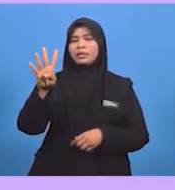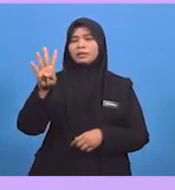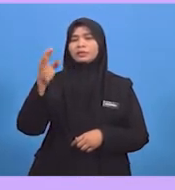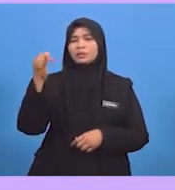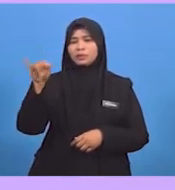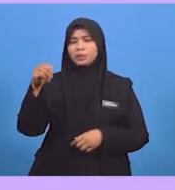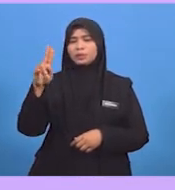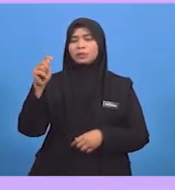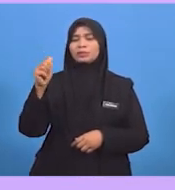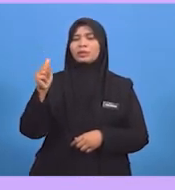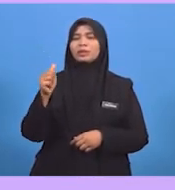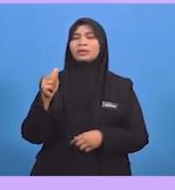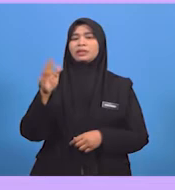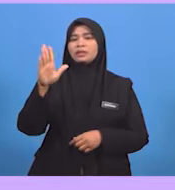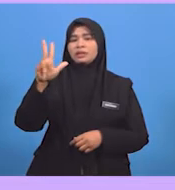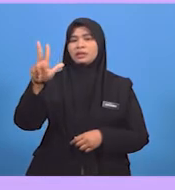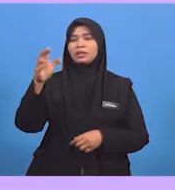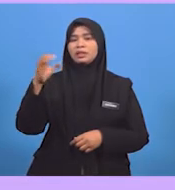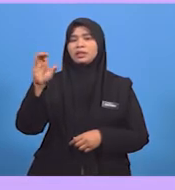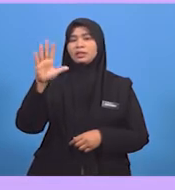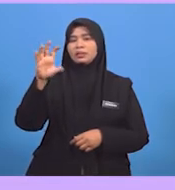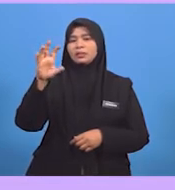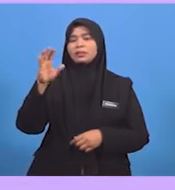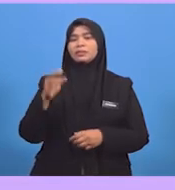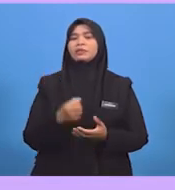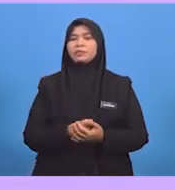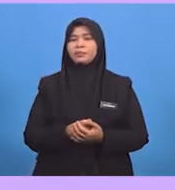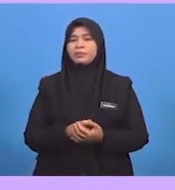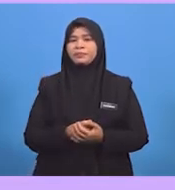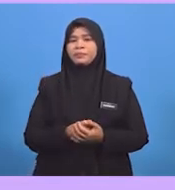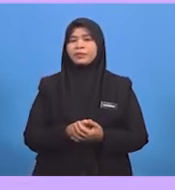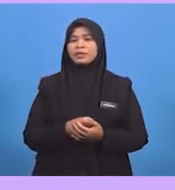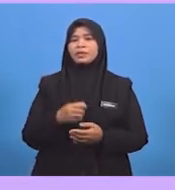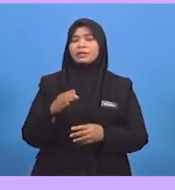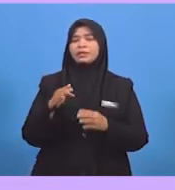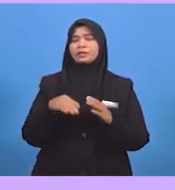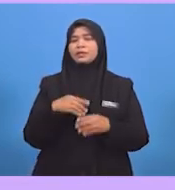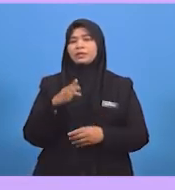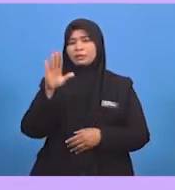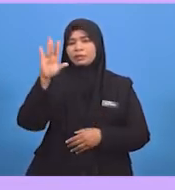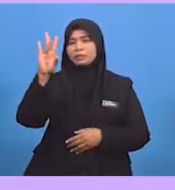RM4,350,000 tolak dalam kurungan 7 juta bahagi 100 darab